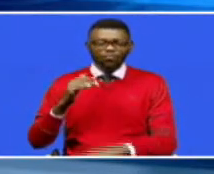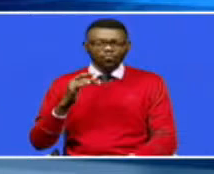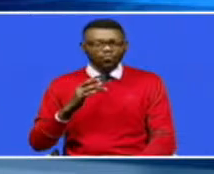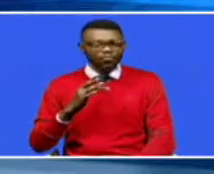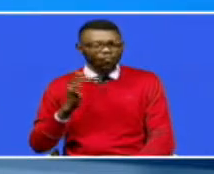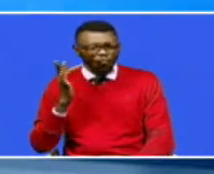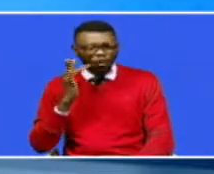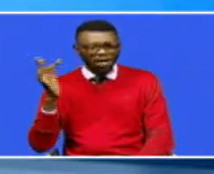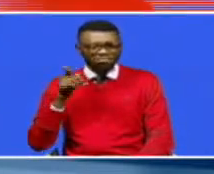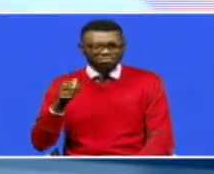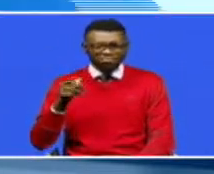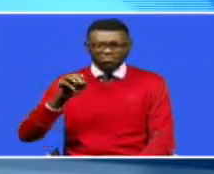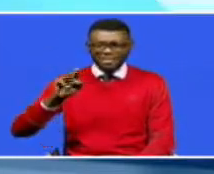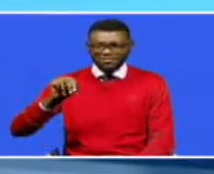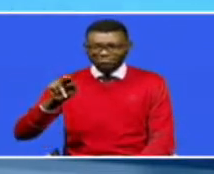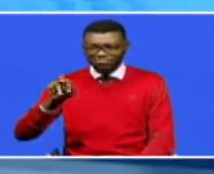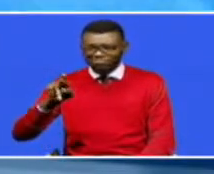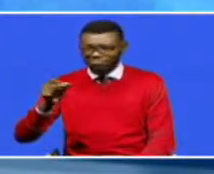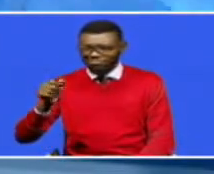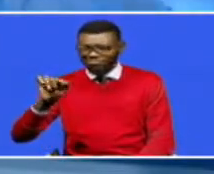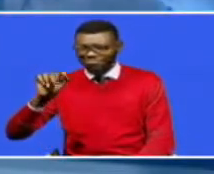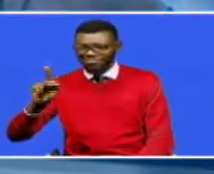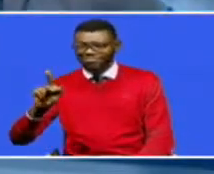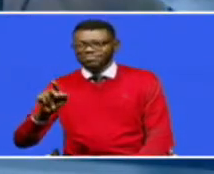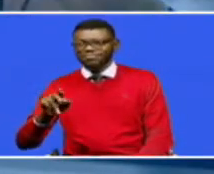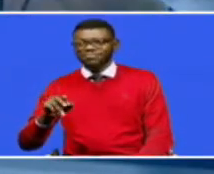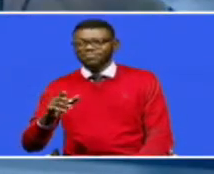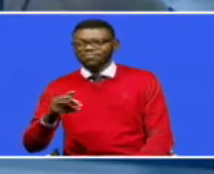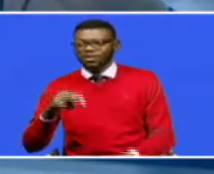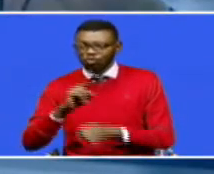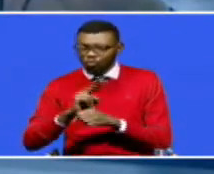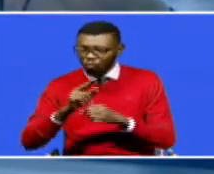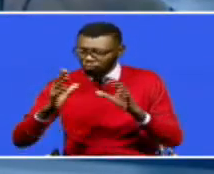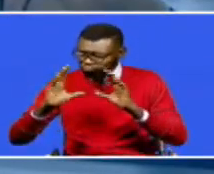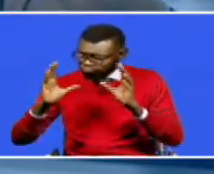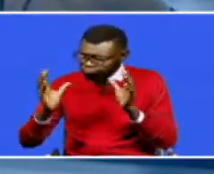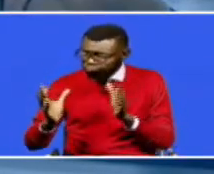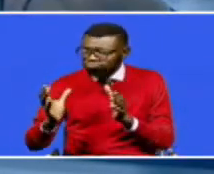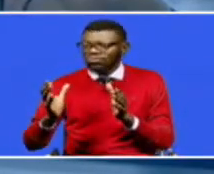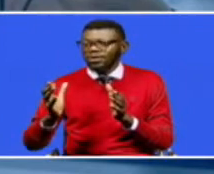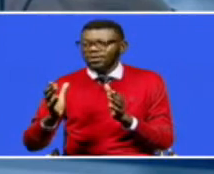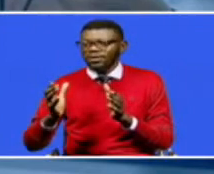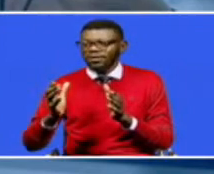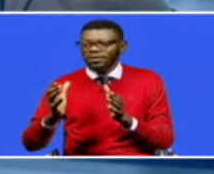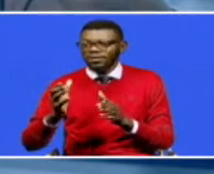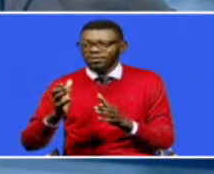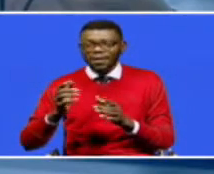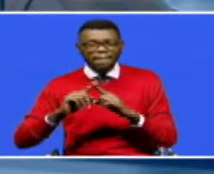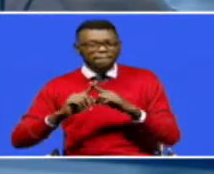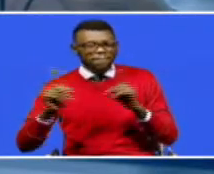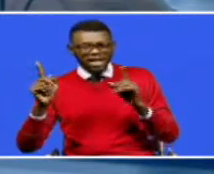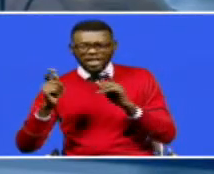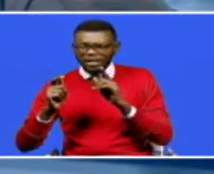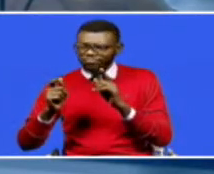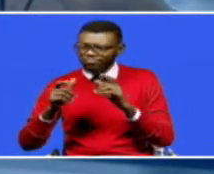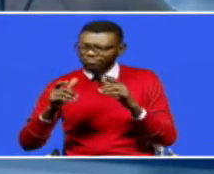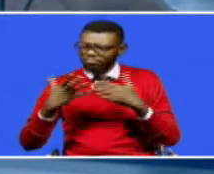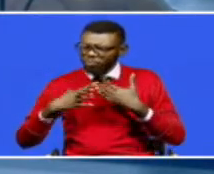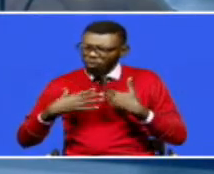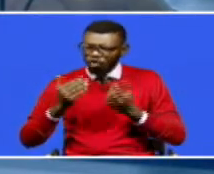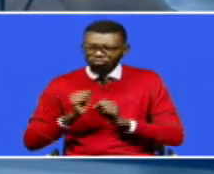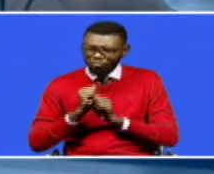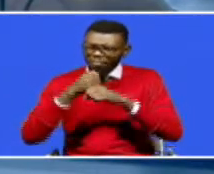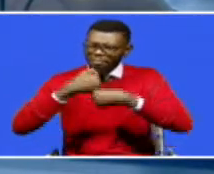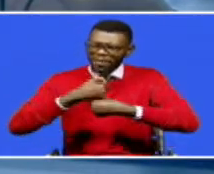ambayo yametayarishwa kutumia vibuyu vya kiasili kwa miaka mingi. Lakini sasa utamaduni wa kuandaa maziwa haya kwa